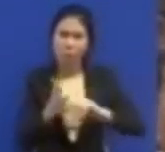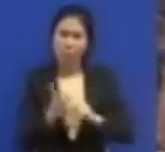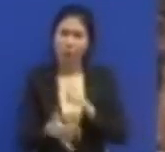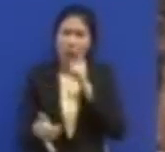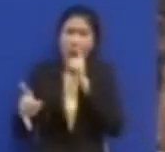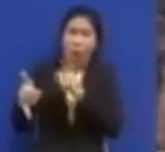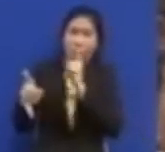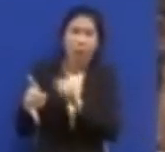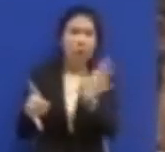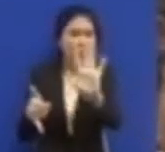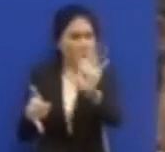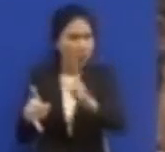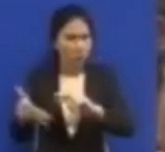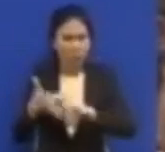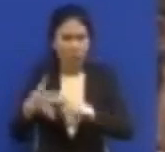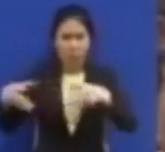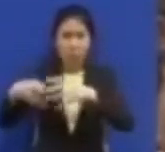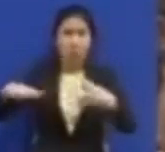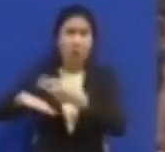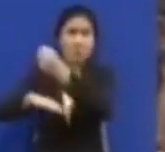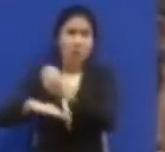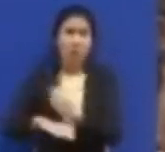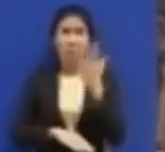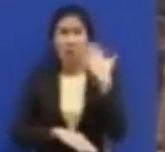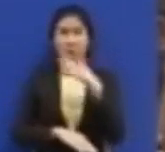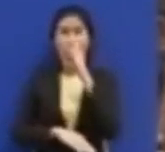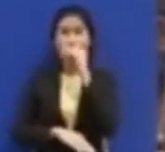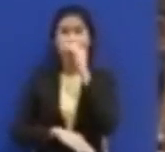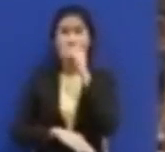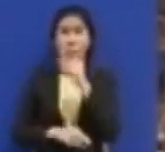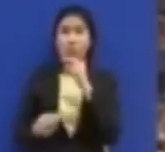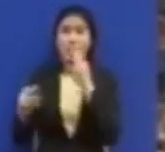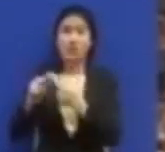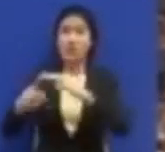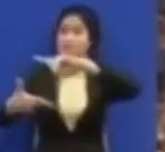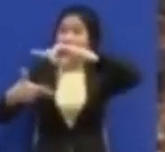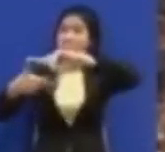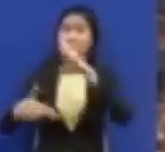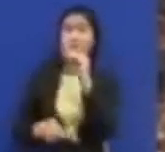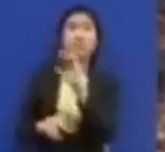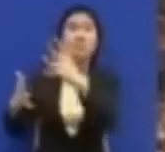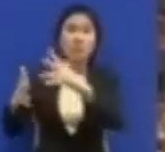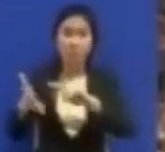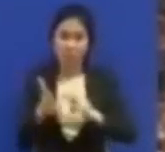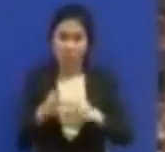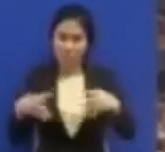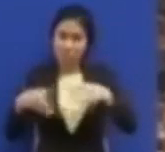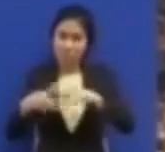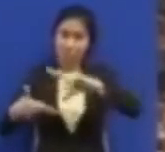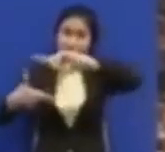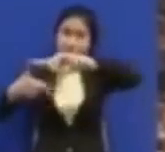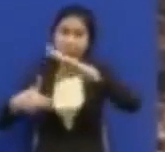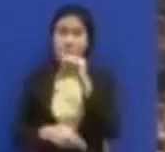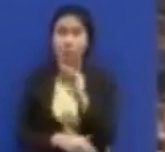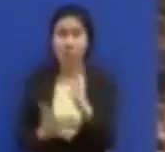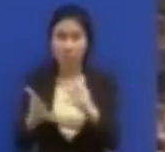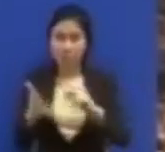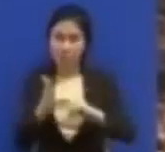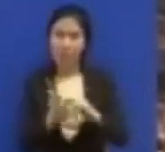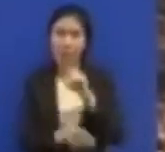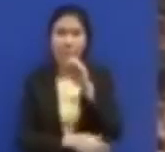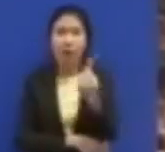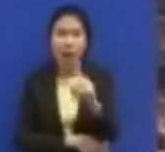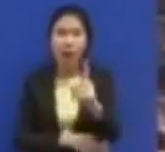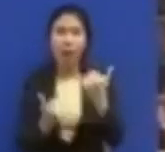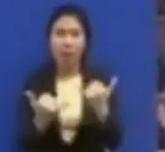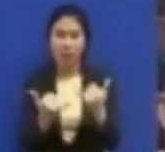นะครับแล้วก็ไม่ได้เสียดสีพรรคไม่ได้เอ่ยชื่อพรรคพลังประชารัฐเลยนะครับไม่ได้เอ่ยเลยครับท่านประธานครับผมแค่บอกว่าการโหว